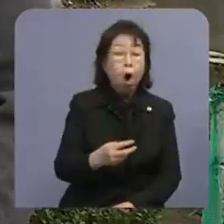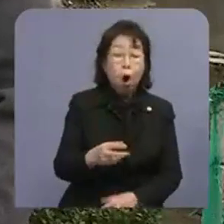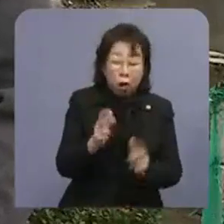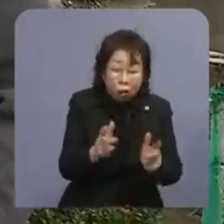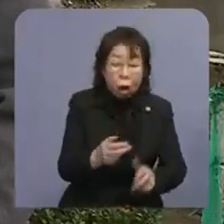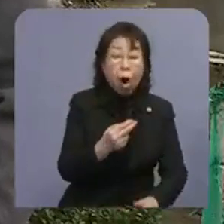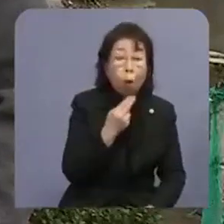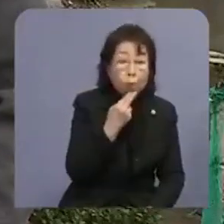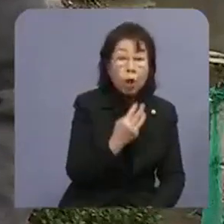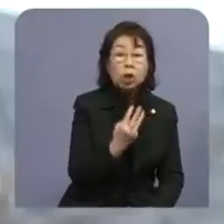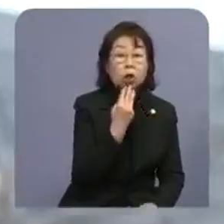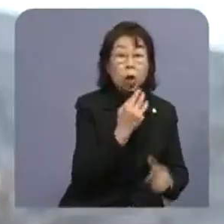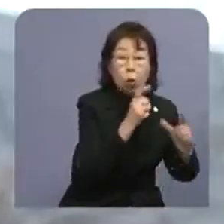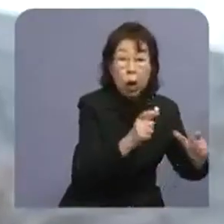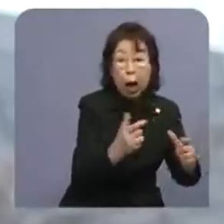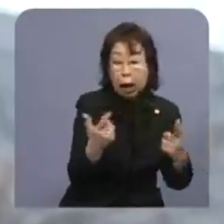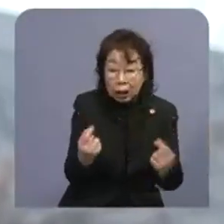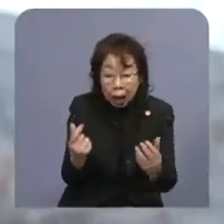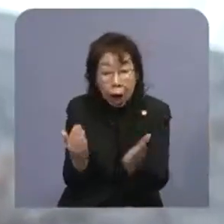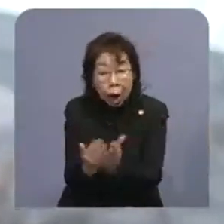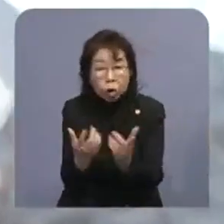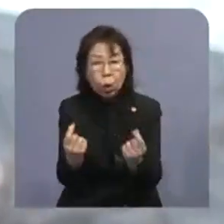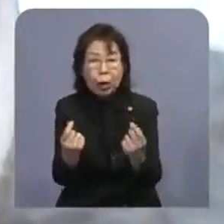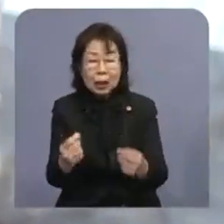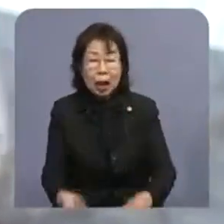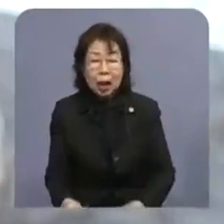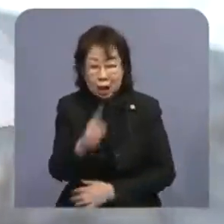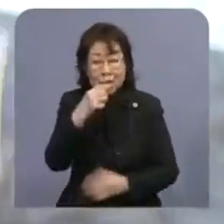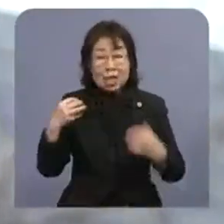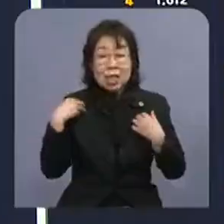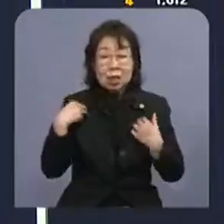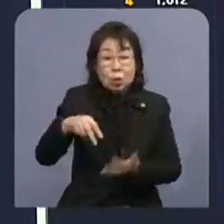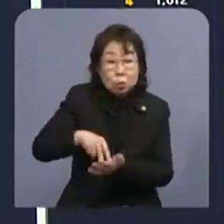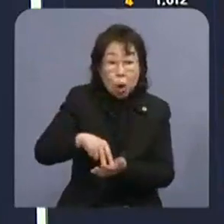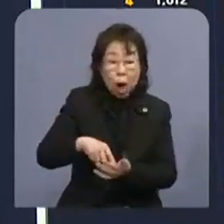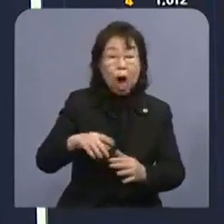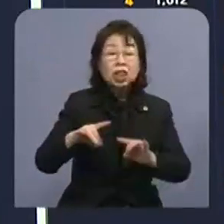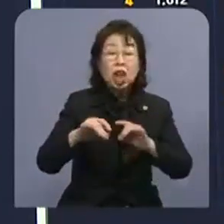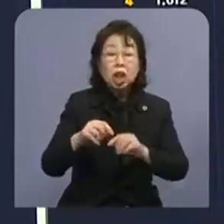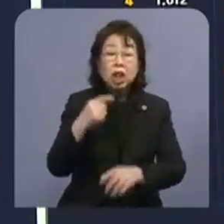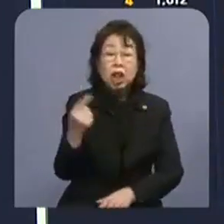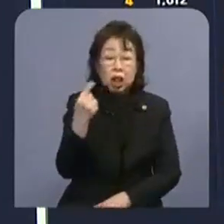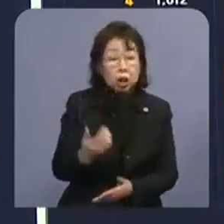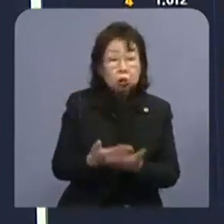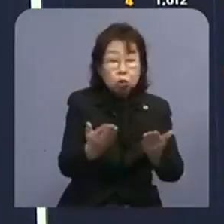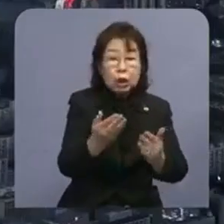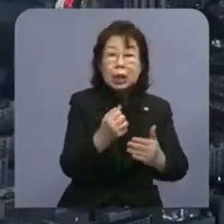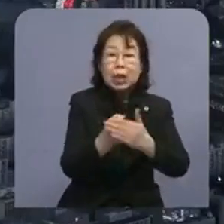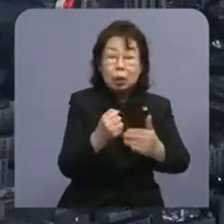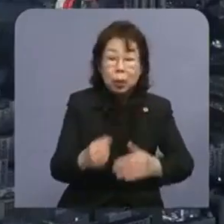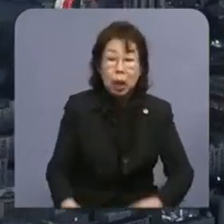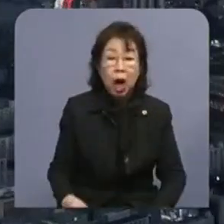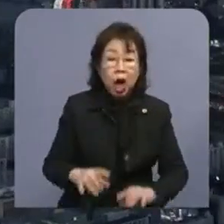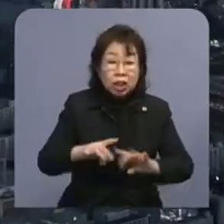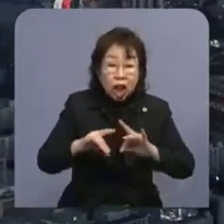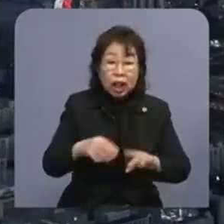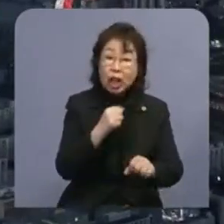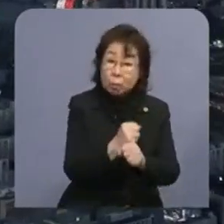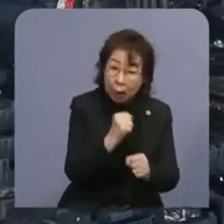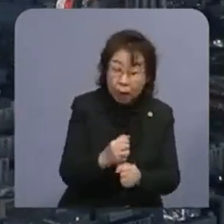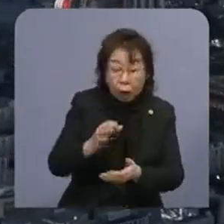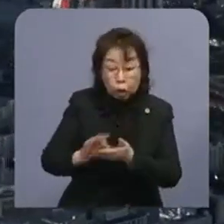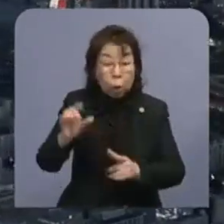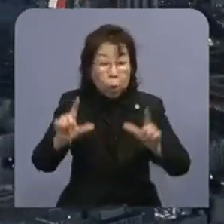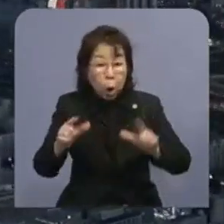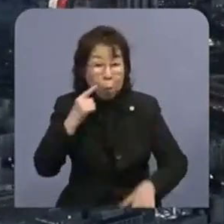전기요금을 적용받고 있습니다 한전에서 전국 단일 요금체계로 전기를 공급하기 때문인데 실제 전기 생산과 소비량을